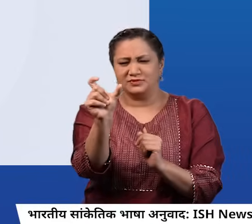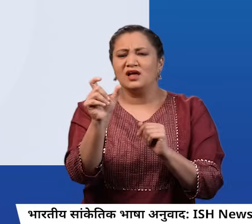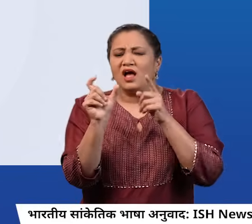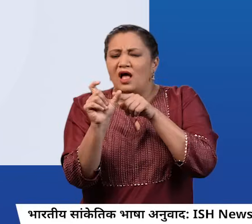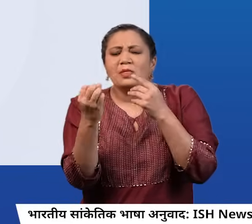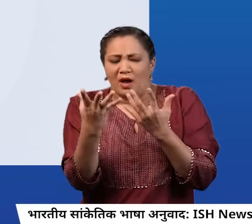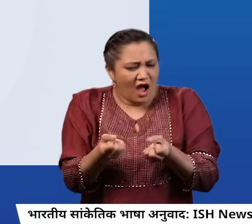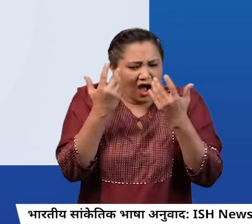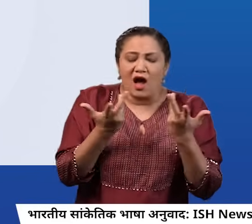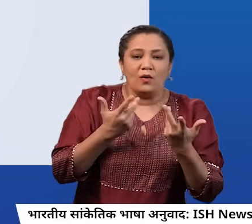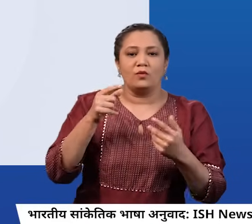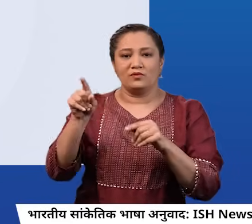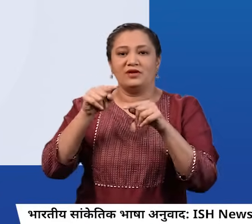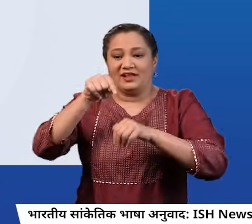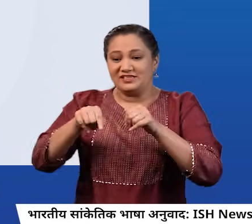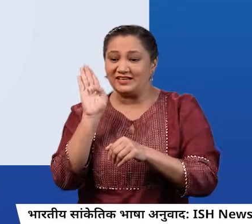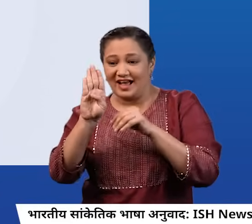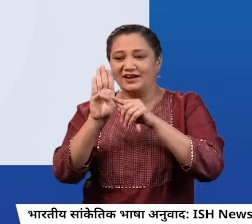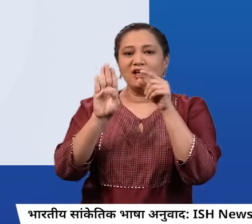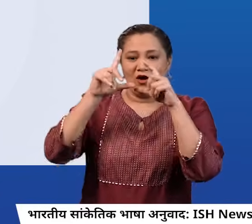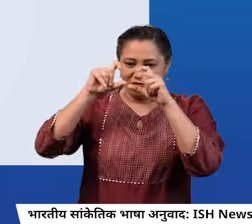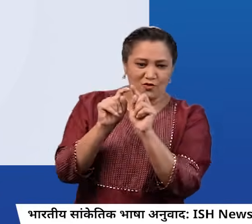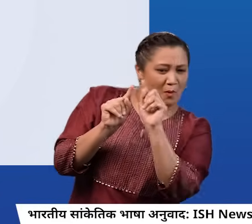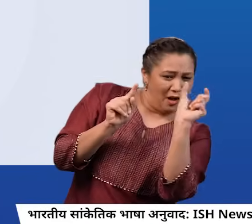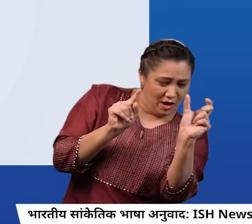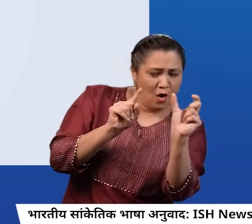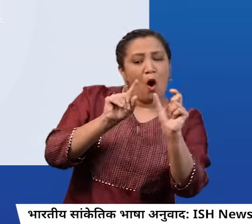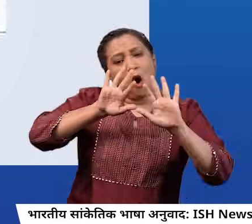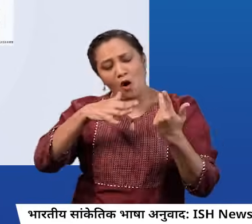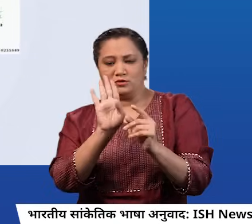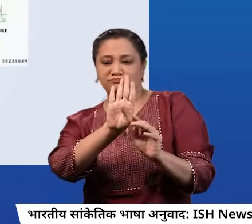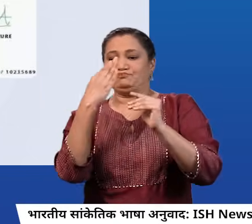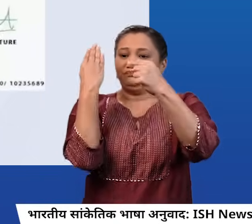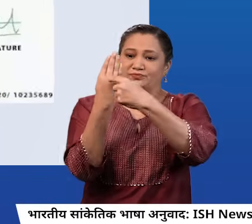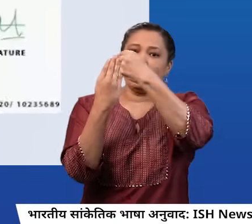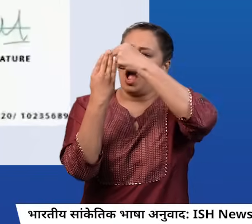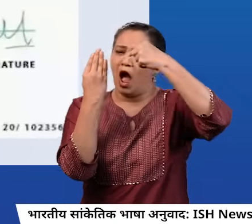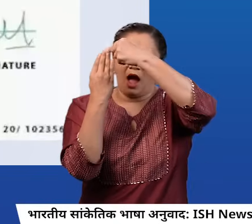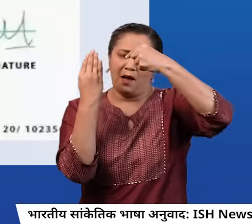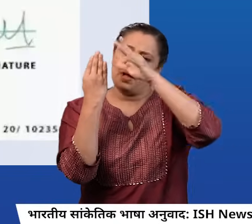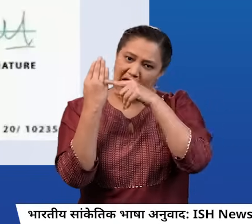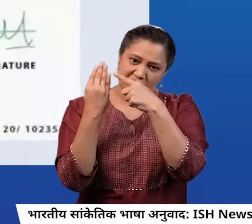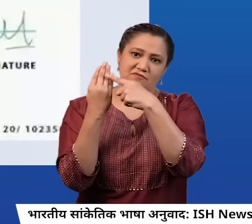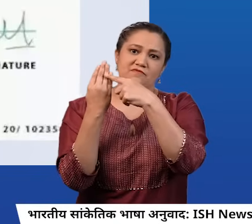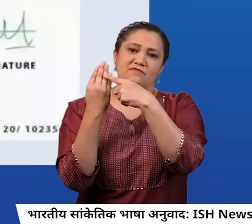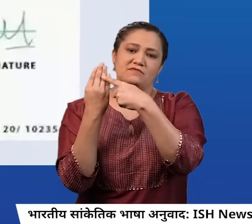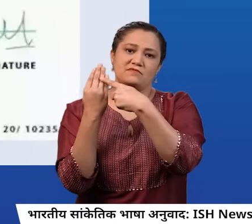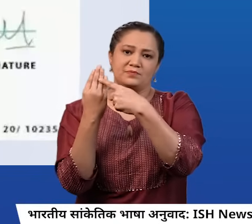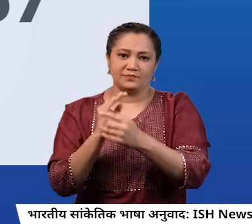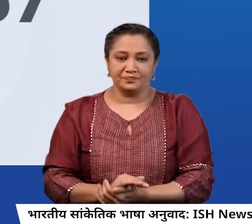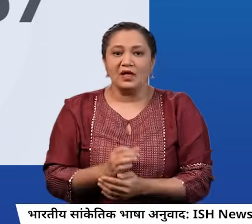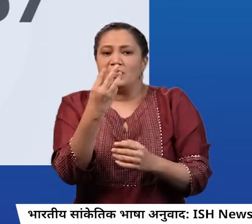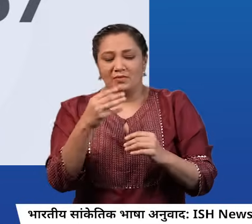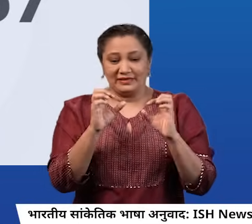होत तसच ओलक पत्राचा माक्चा बाजुलाही वर्चा उजवा खोपर्यात अस्तू